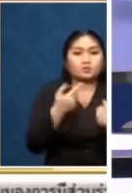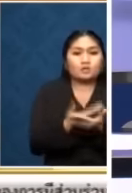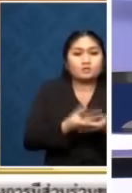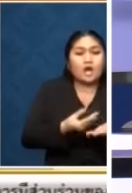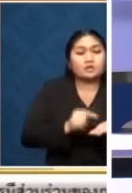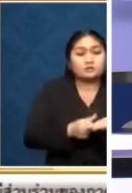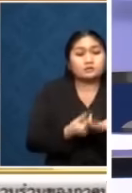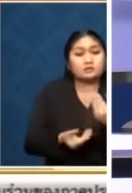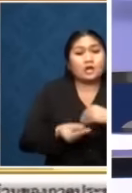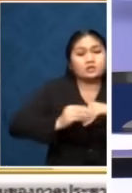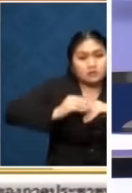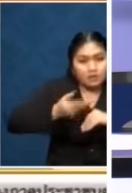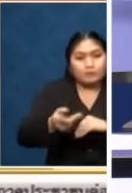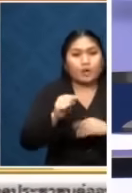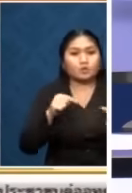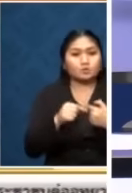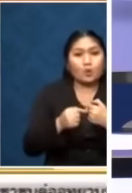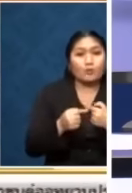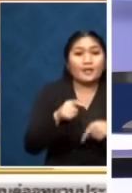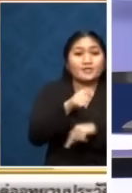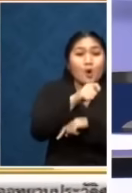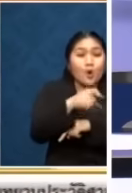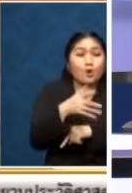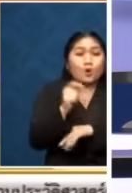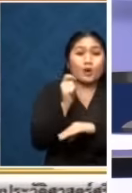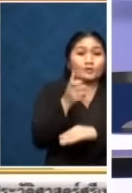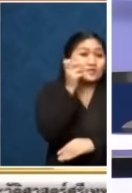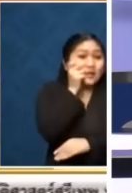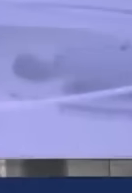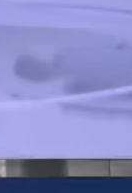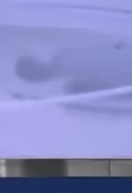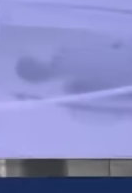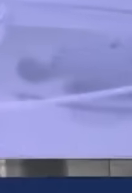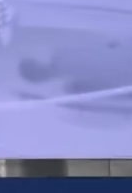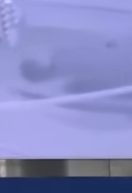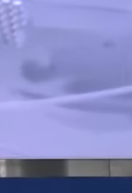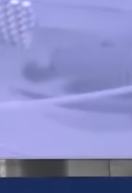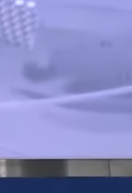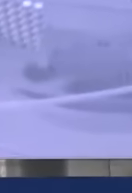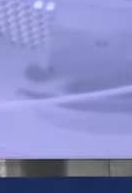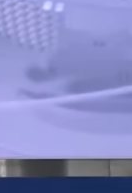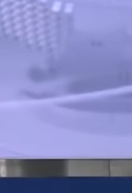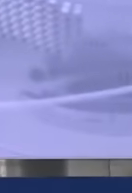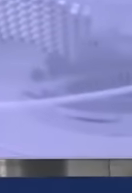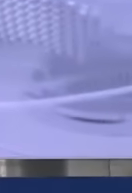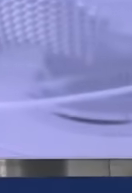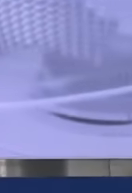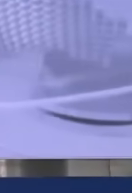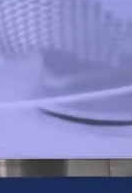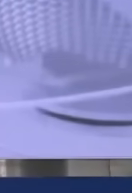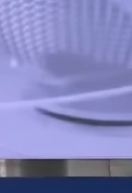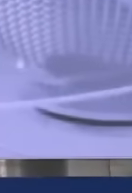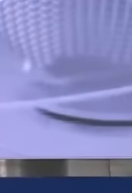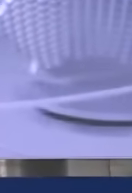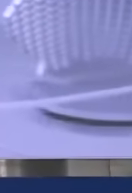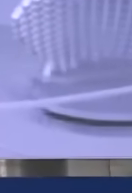าตั้งกระทู้กันมาแต่ก็ดูด้วยจะตอบใคร ก็ถามแล้วเนี่ยก็หมายถึงก้าวไกลนะโกงต้องก้าวไกลก็บอกก็ถามแล้วเนี่ยก็